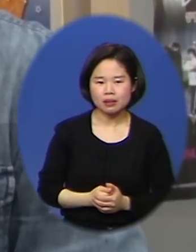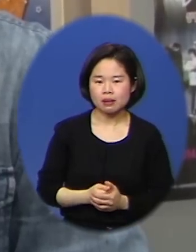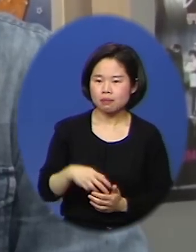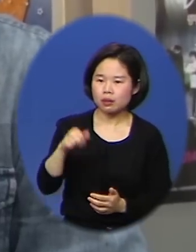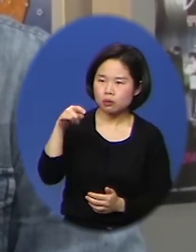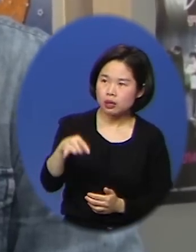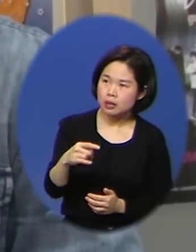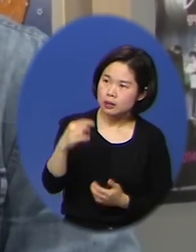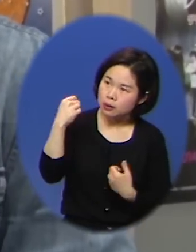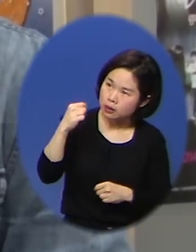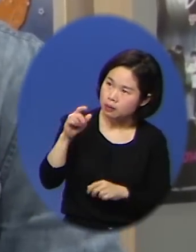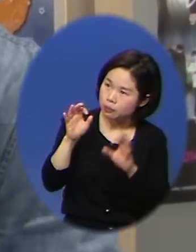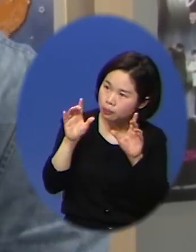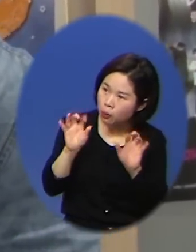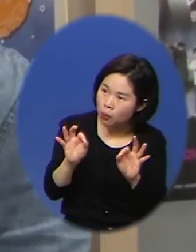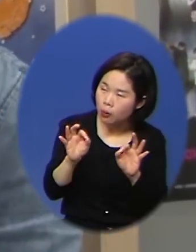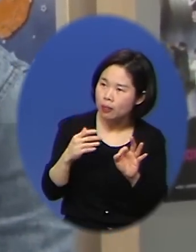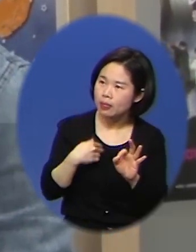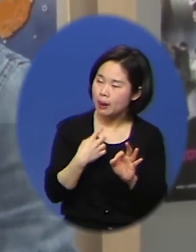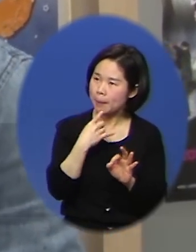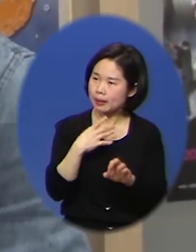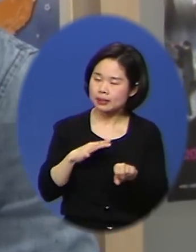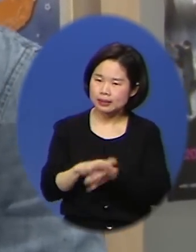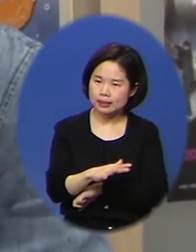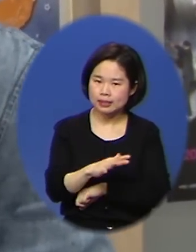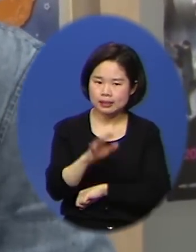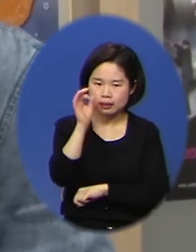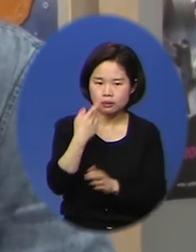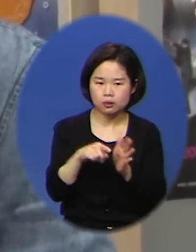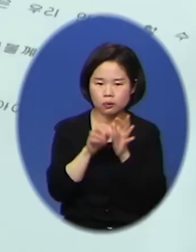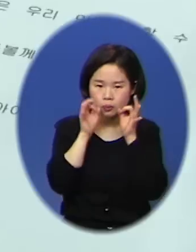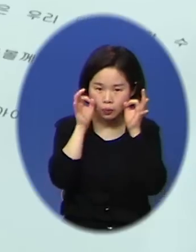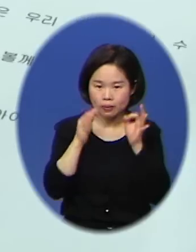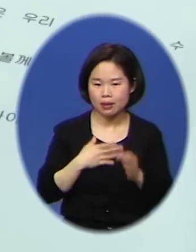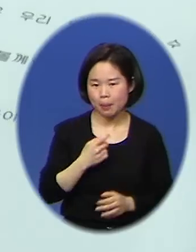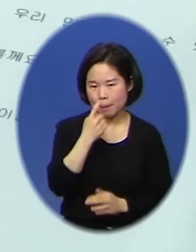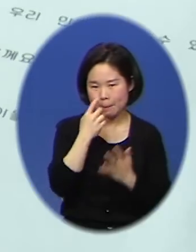저만의 연기 호흡을 찾아야 되겠다 생각도 했고 예, 그래서 많이 배우면서 하고 있어요.